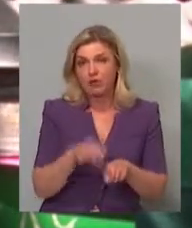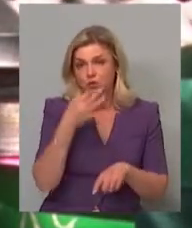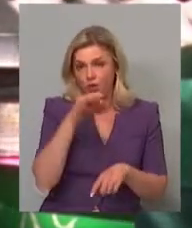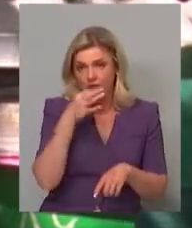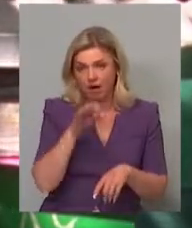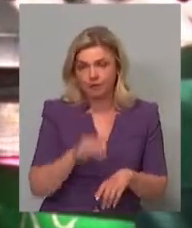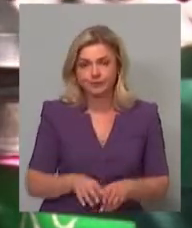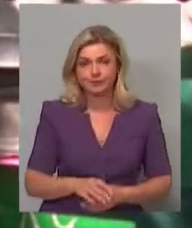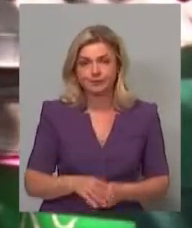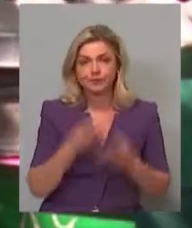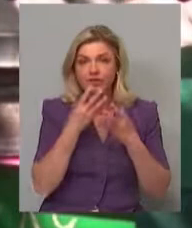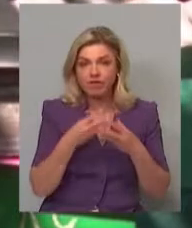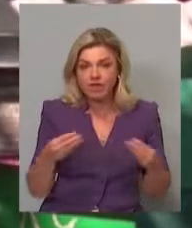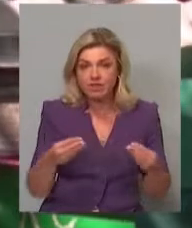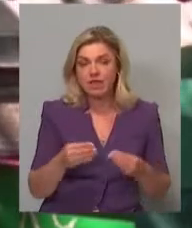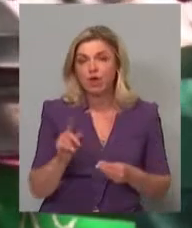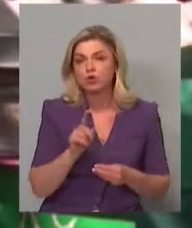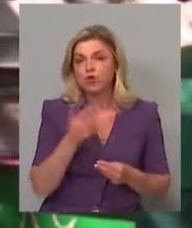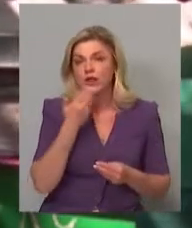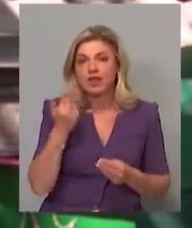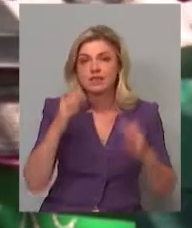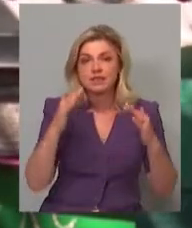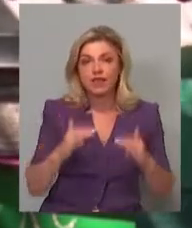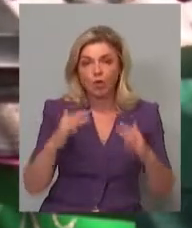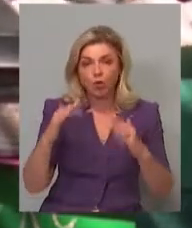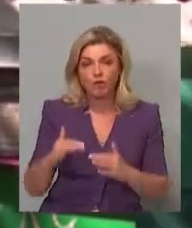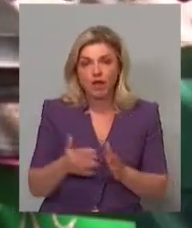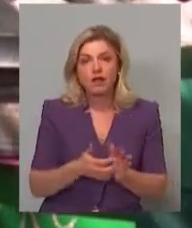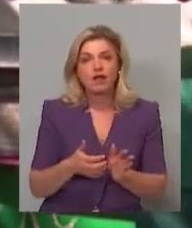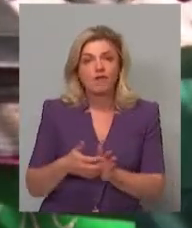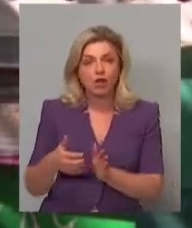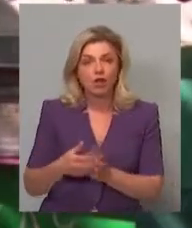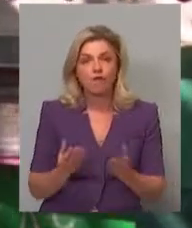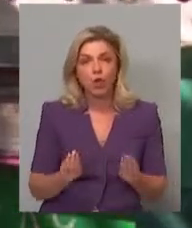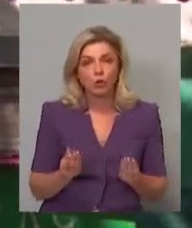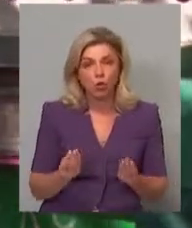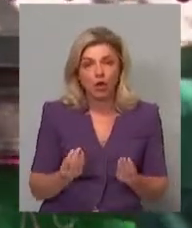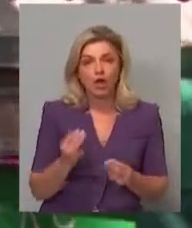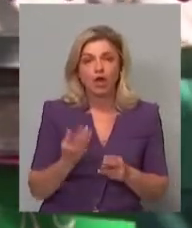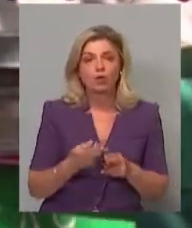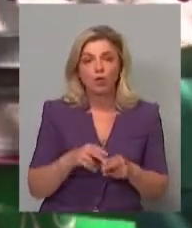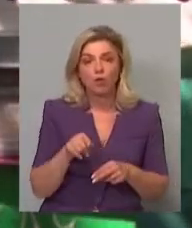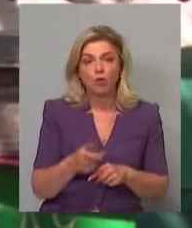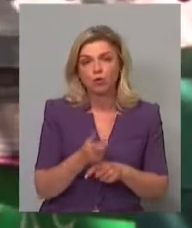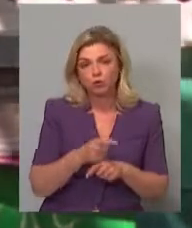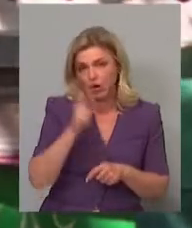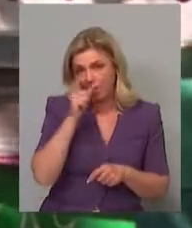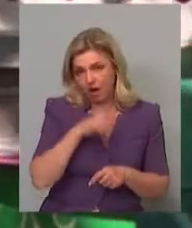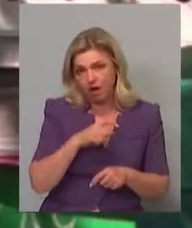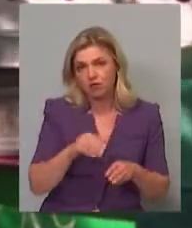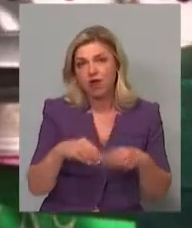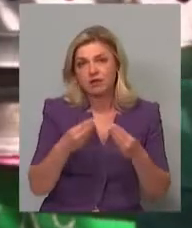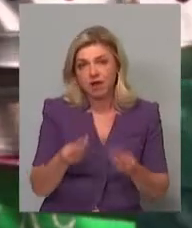Йому з весни через відсутність снігів не хватило вологи, І тому він дуже погано давав,